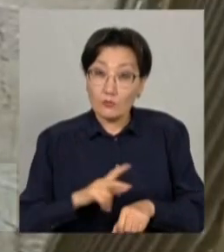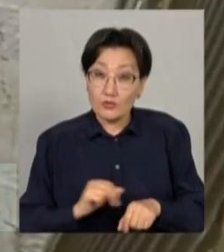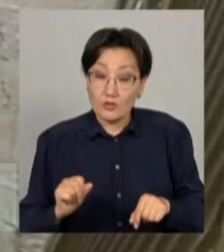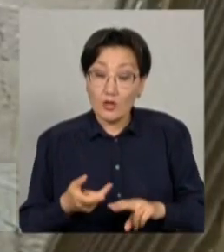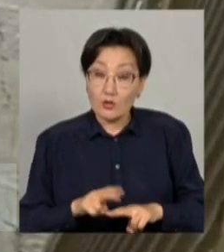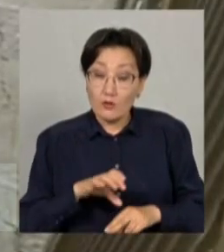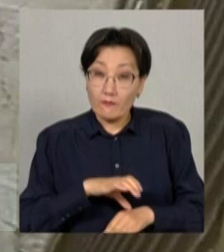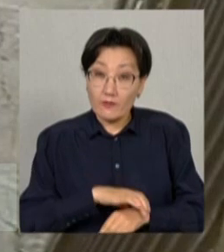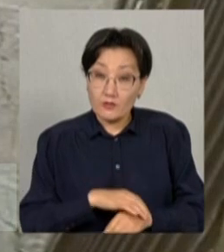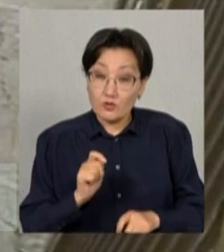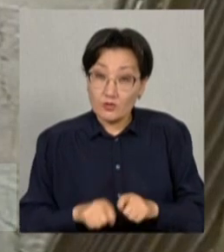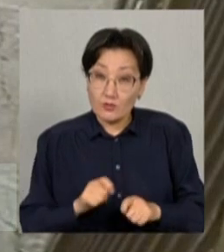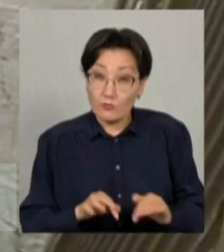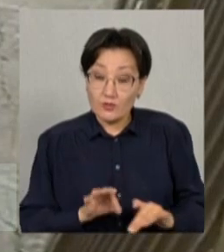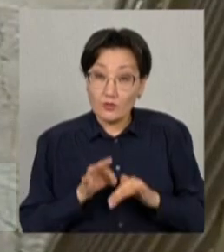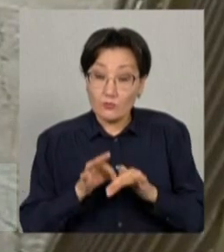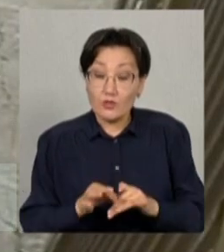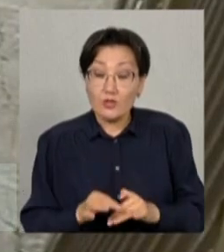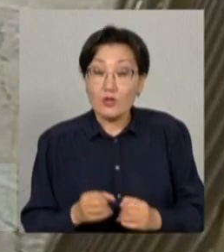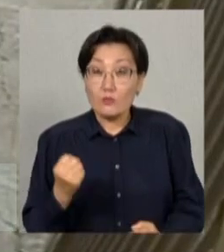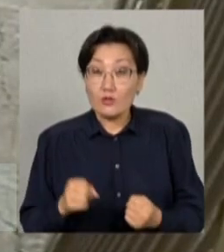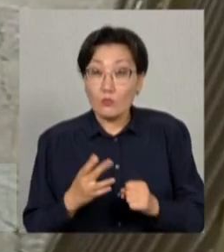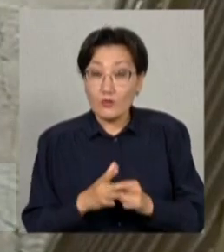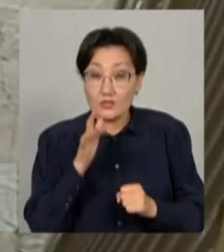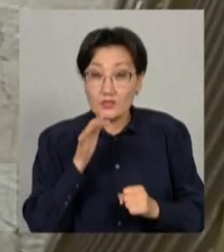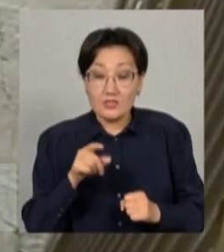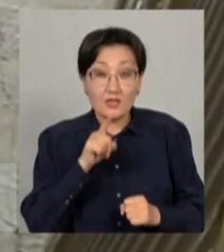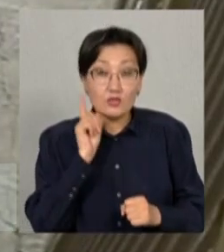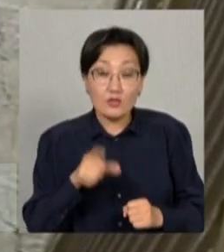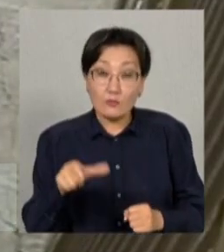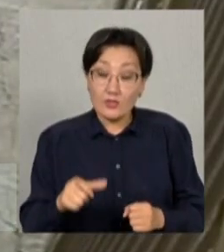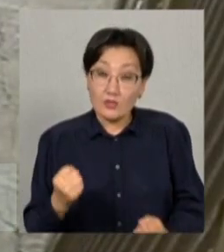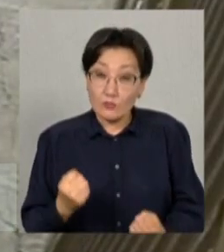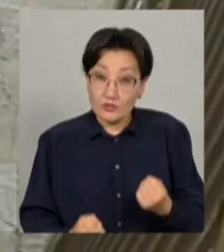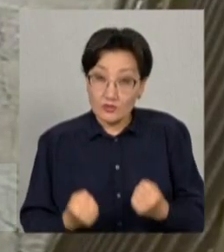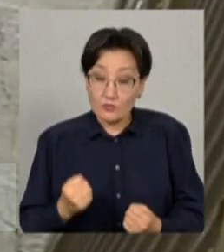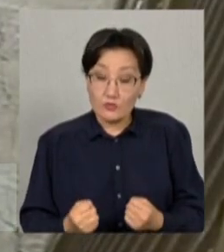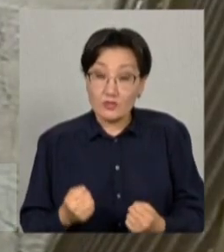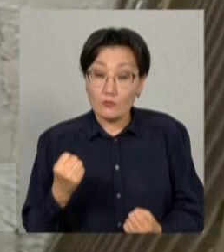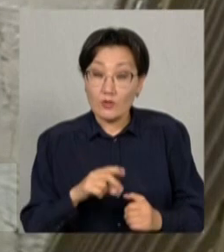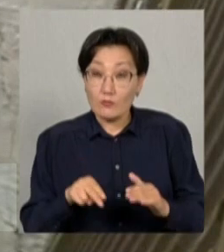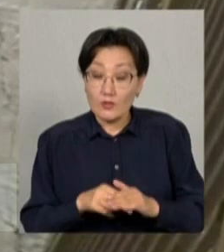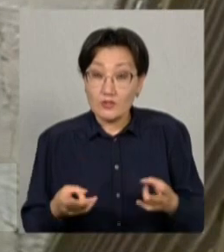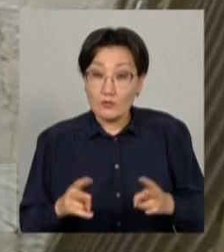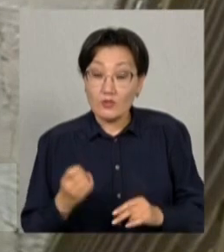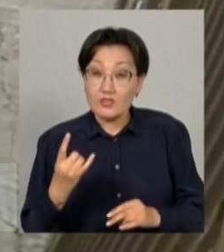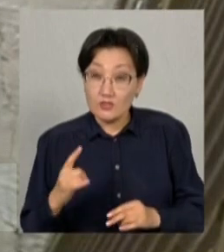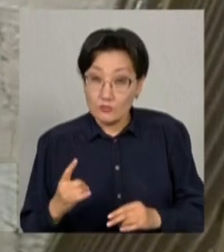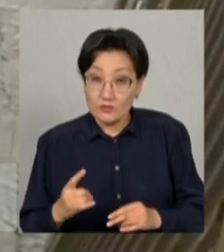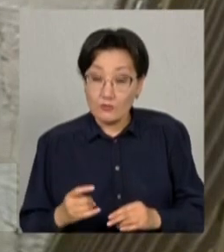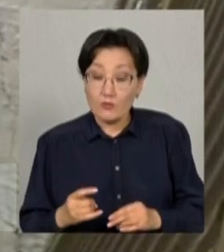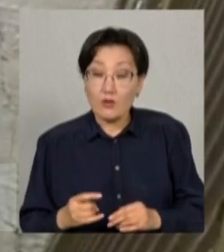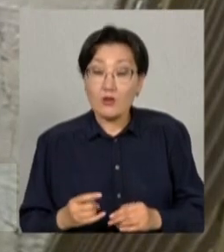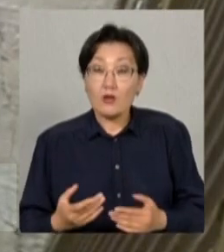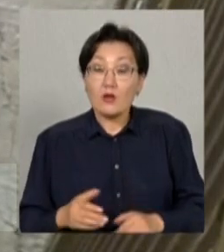тергеу амалдарын жүргізіп жатыр. Шетелдік машинаны 15 жастағы жасөспірім тізгіндеген екен. Ал көліктің астына түскен бүлдіршін